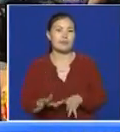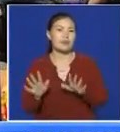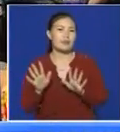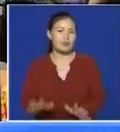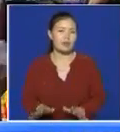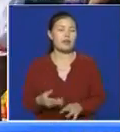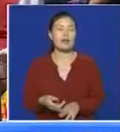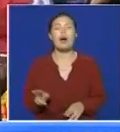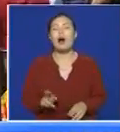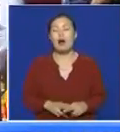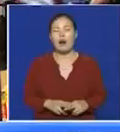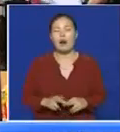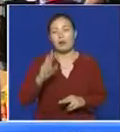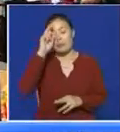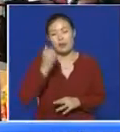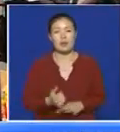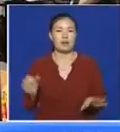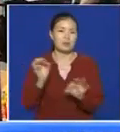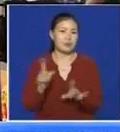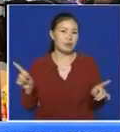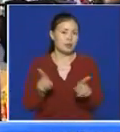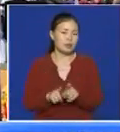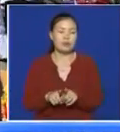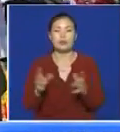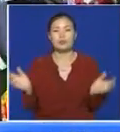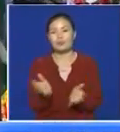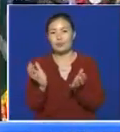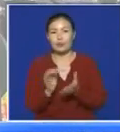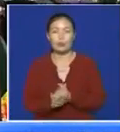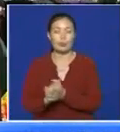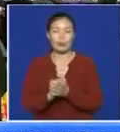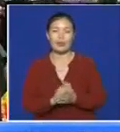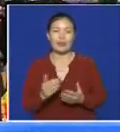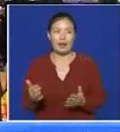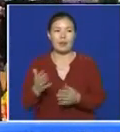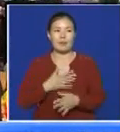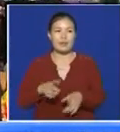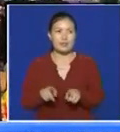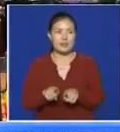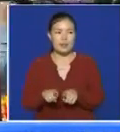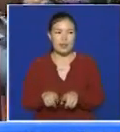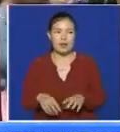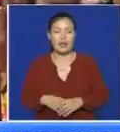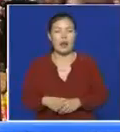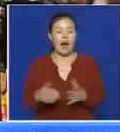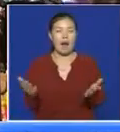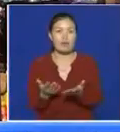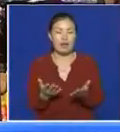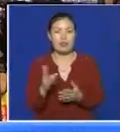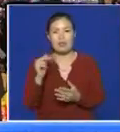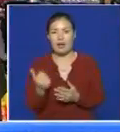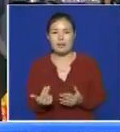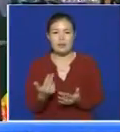елбасымыз айтқандай, біздің ең басты көшіміз бірлікте. Бізде қандай ұлттан